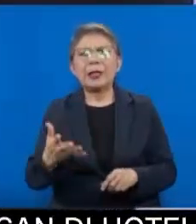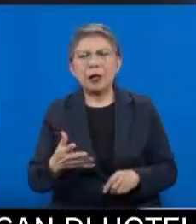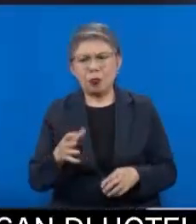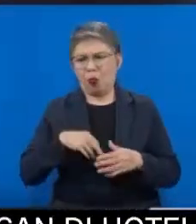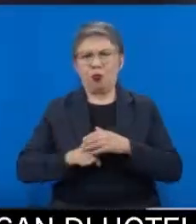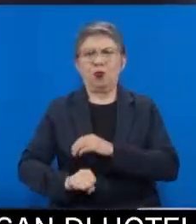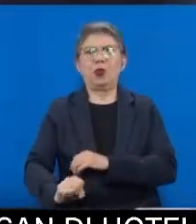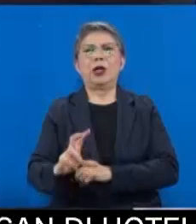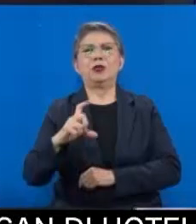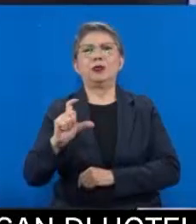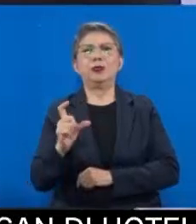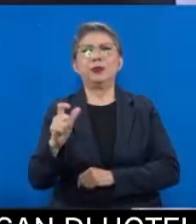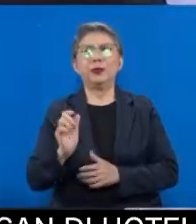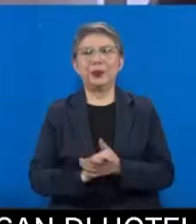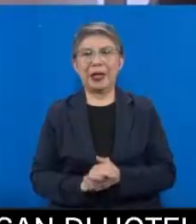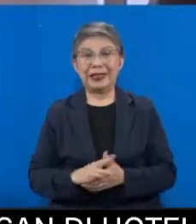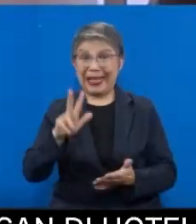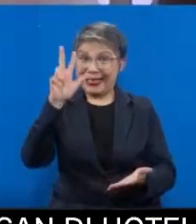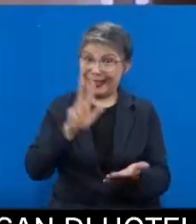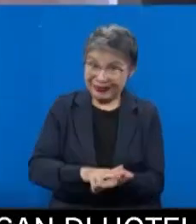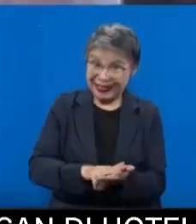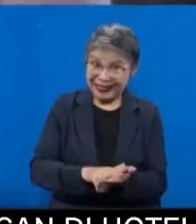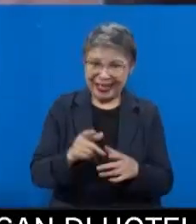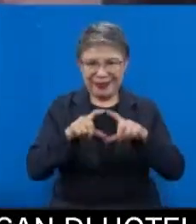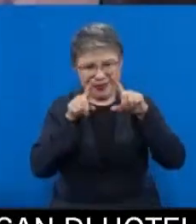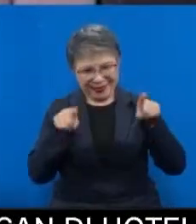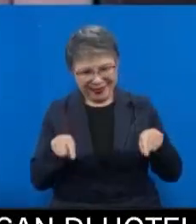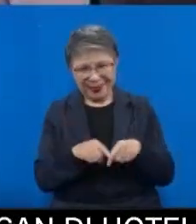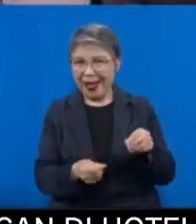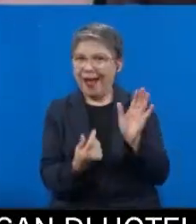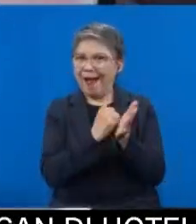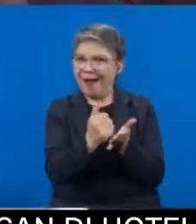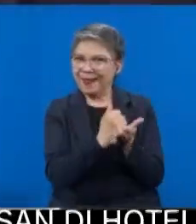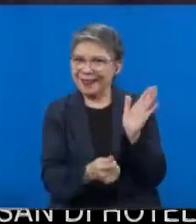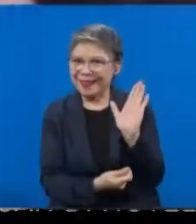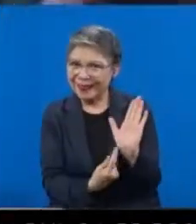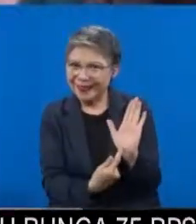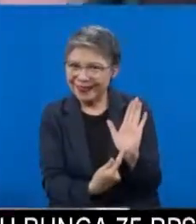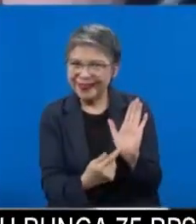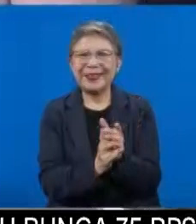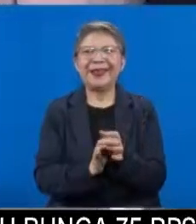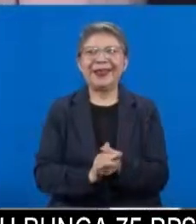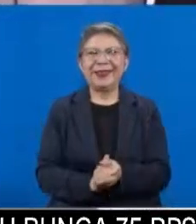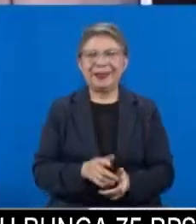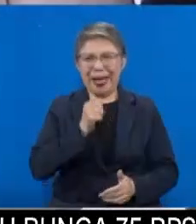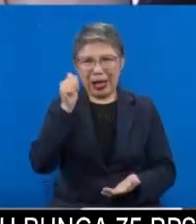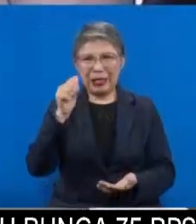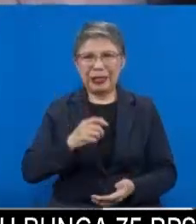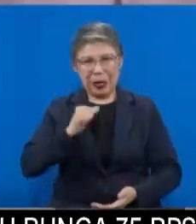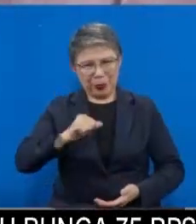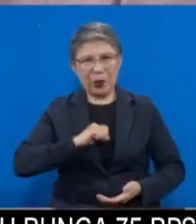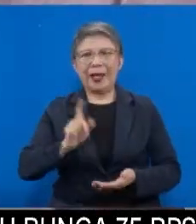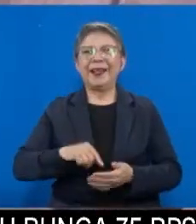cucu. Dan setelah hubungannya diresmikan, setiap pasangan kini memiliki dokumen atau buku nikah resmi yang diakui oleh